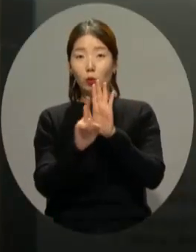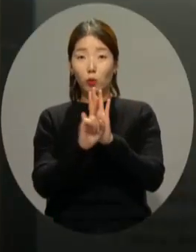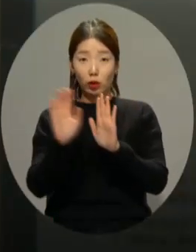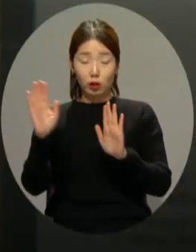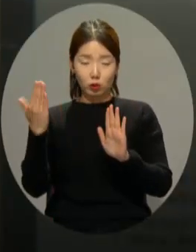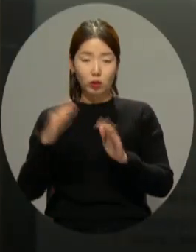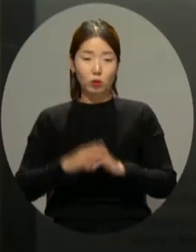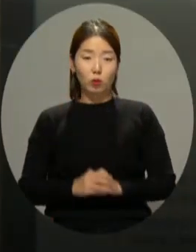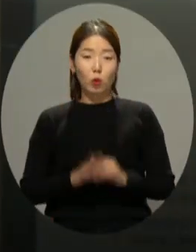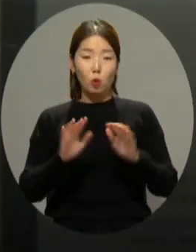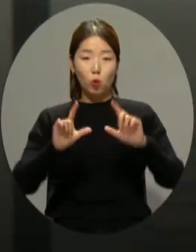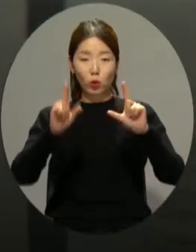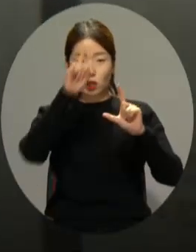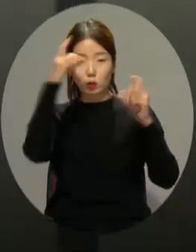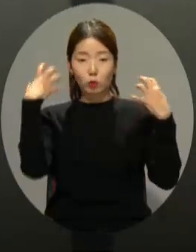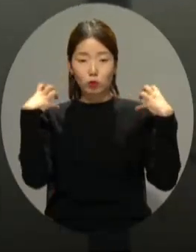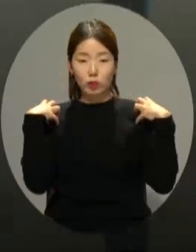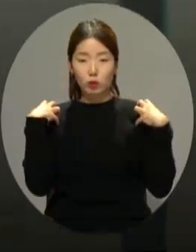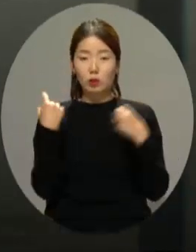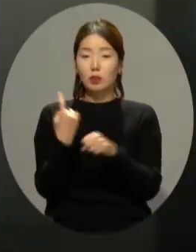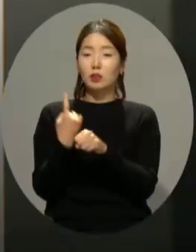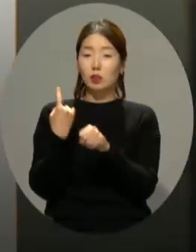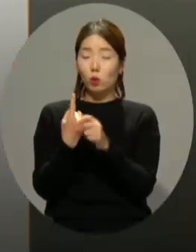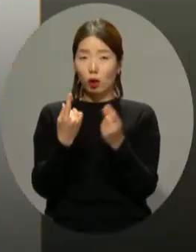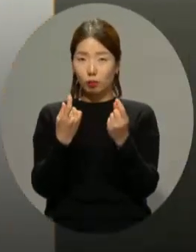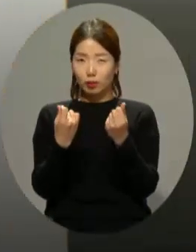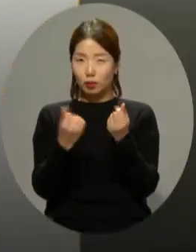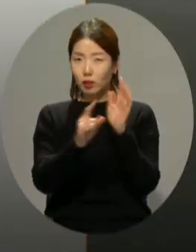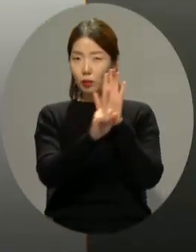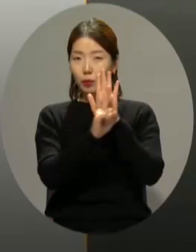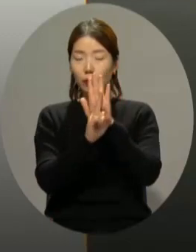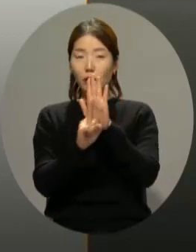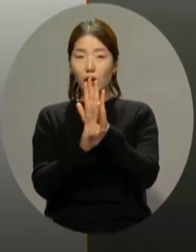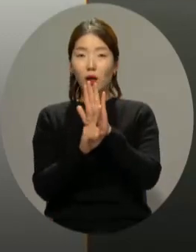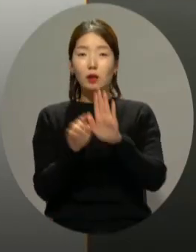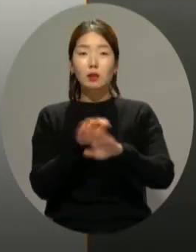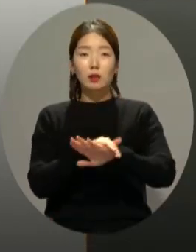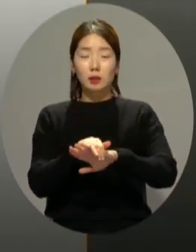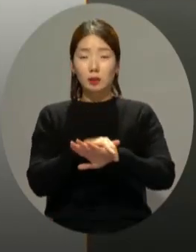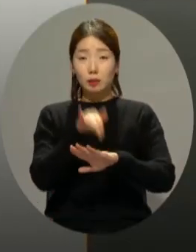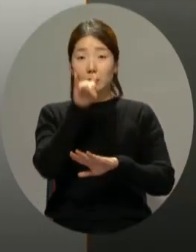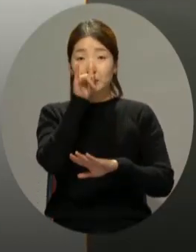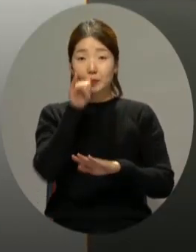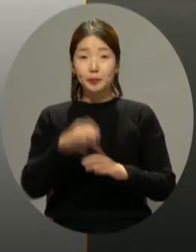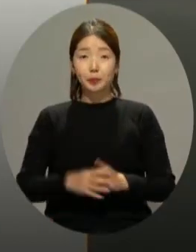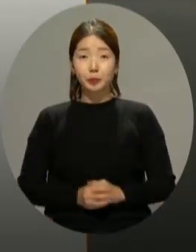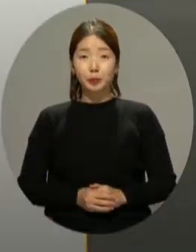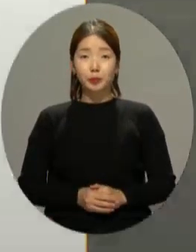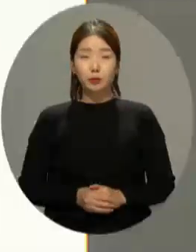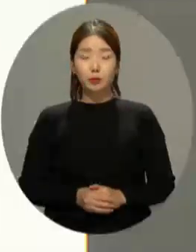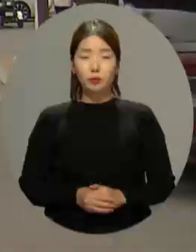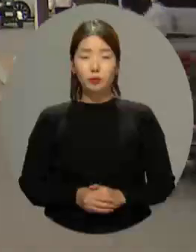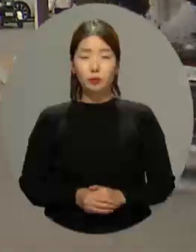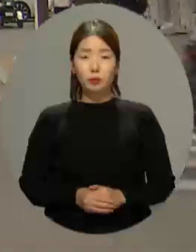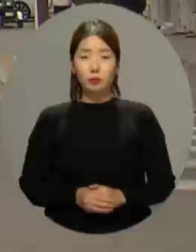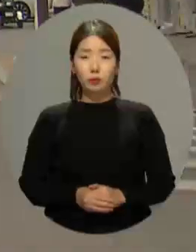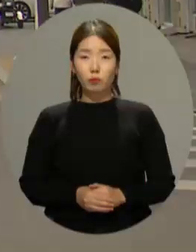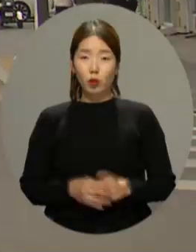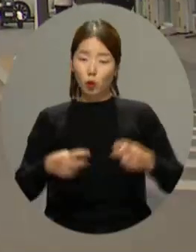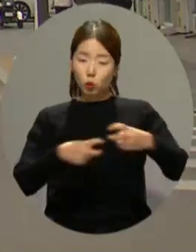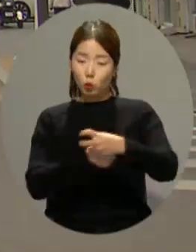개수였었습니다 올해 정부에서도 작년과 유사한 규모로 그 공모를 할 예정이 있습니다